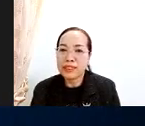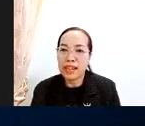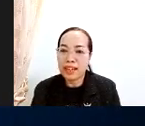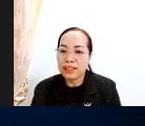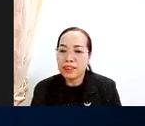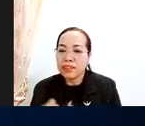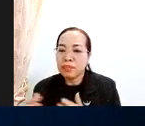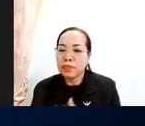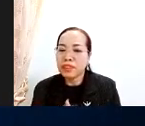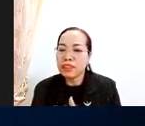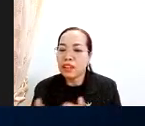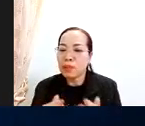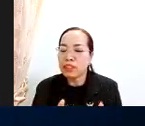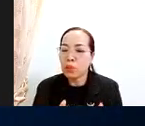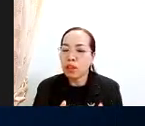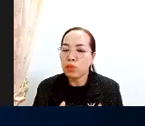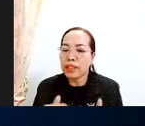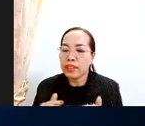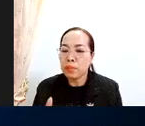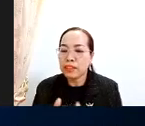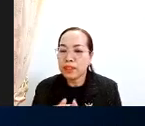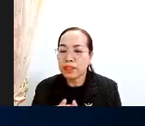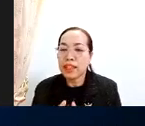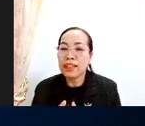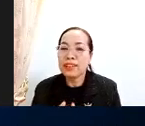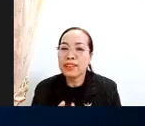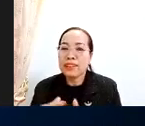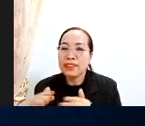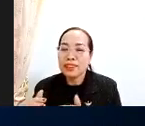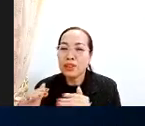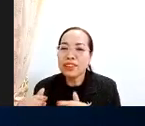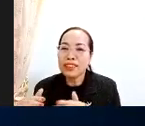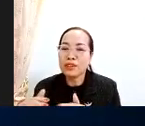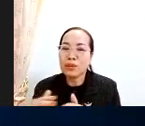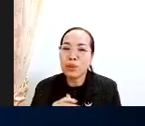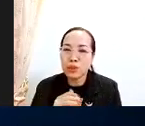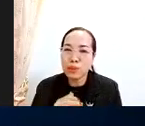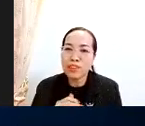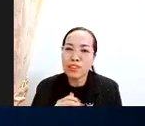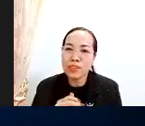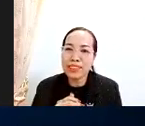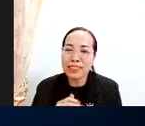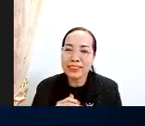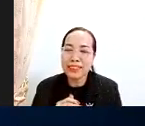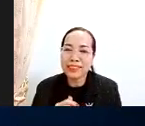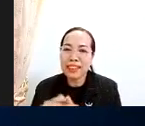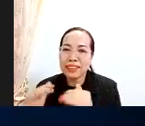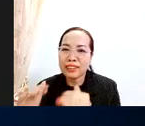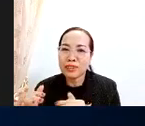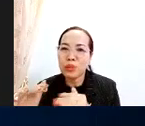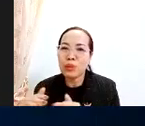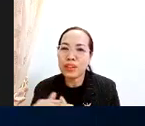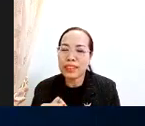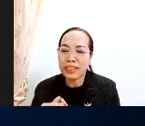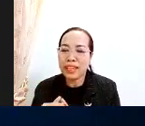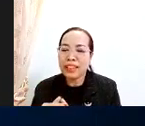bà chà bữa sân chỉ ở bàn squal luôn anh ở bàn cho bà tế đôi nơi không chấm nuôi tô mi được nhom lược làng chàng chả ta